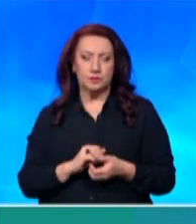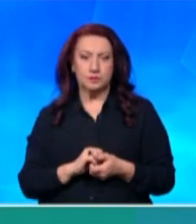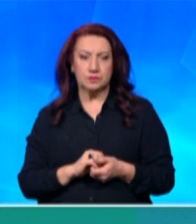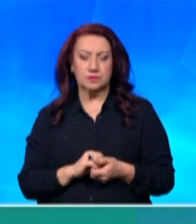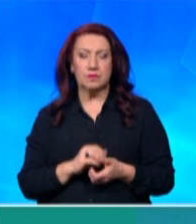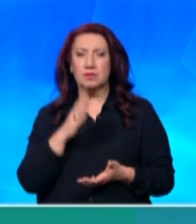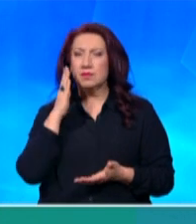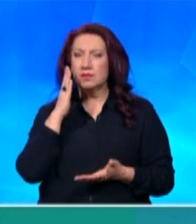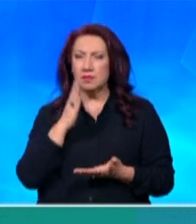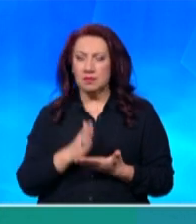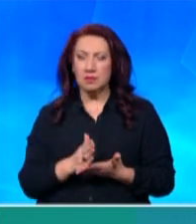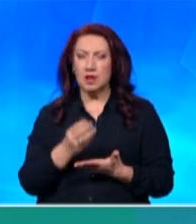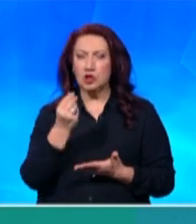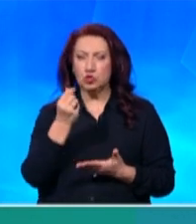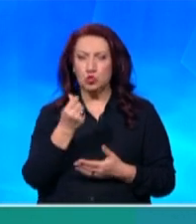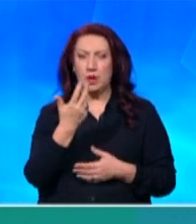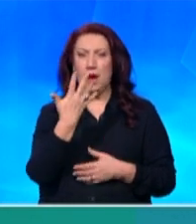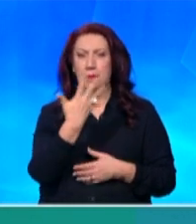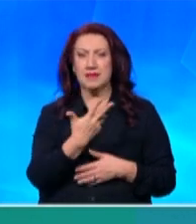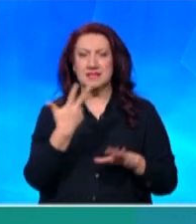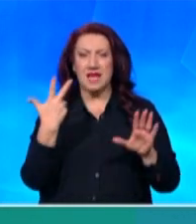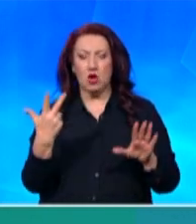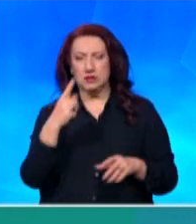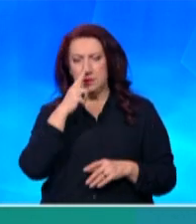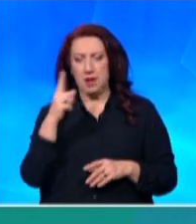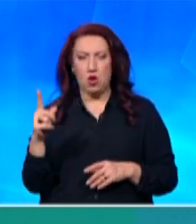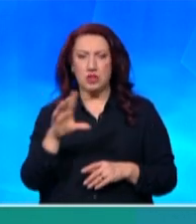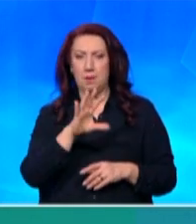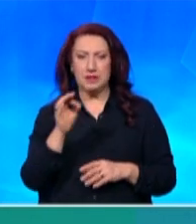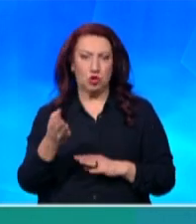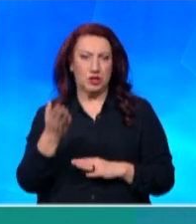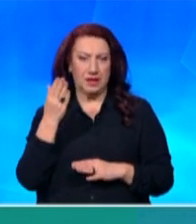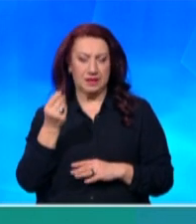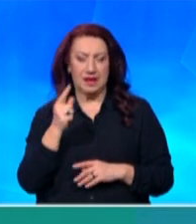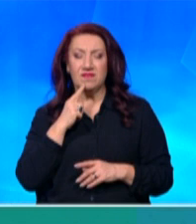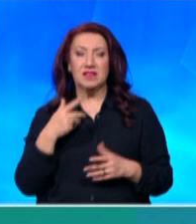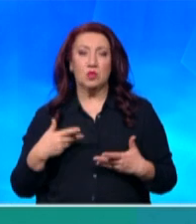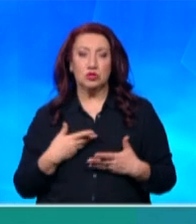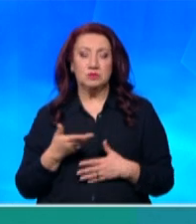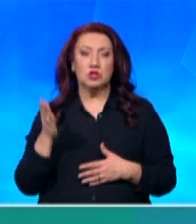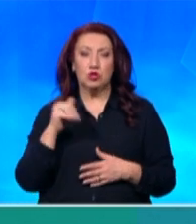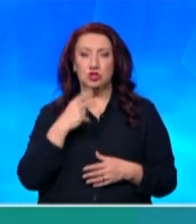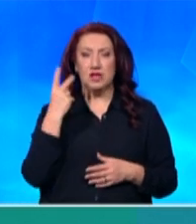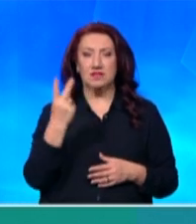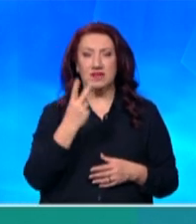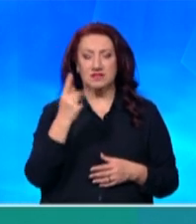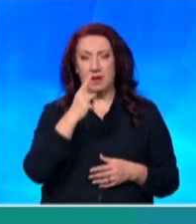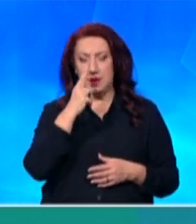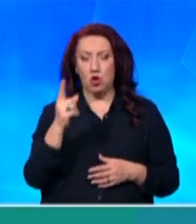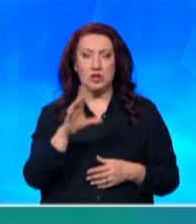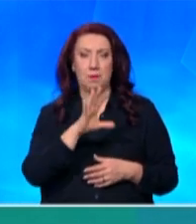Крайната сума за завършването на стадиона е 58 милиона и 500 хиляди лева. Или необходими са още 22 милиона и 500 хиляди